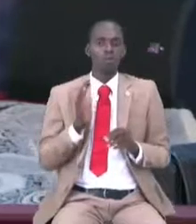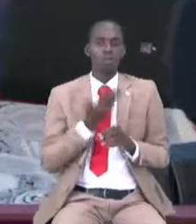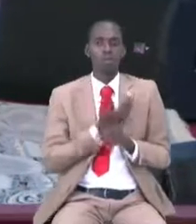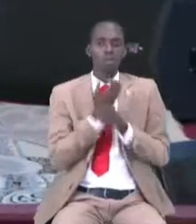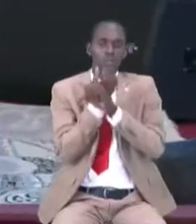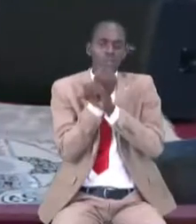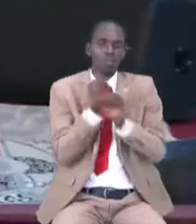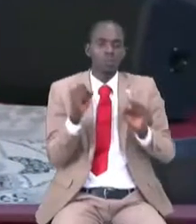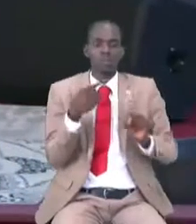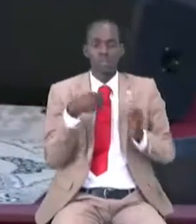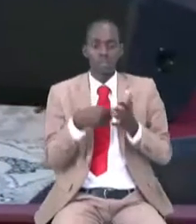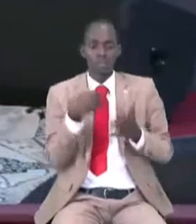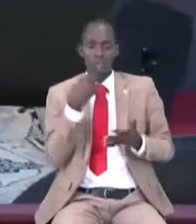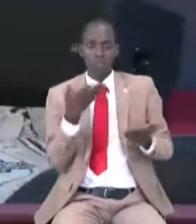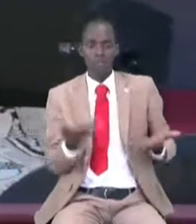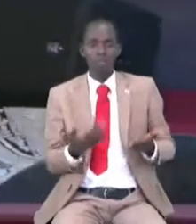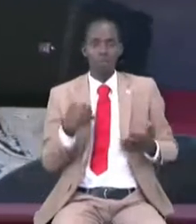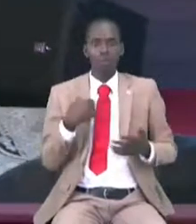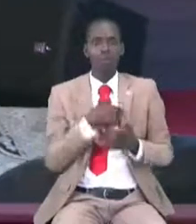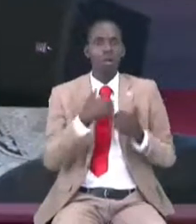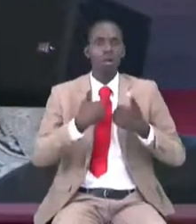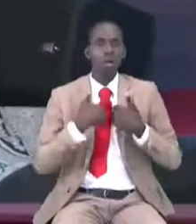Seigneur Jésus-Christ. Verset 2.